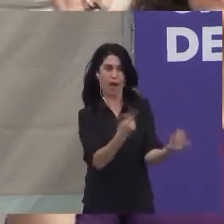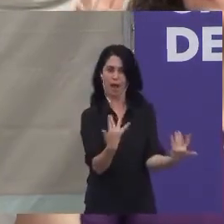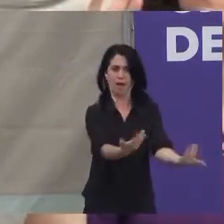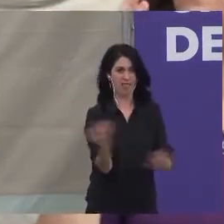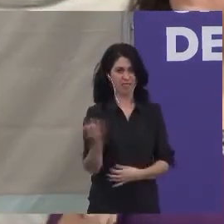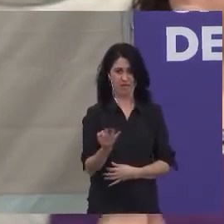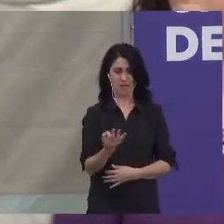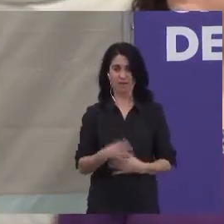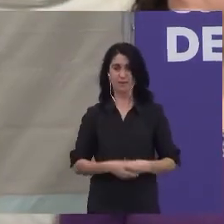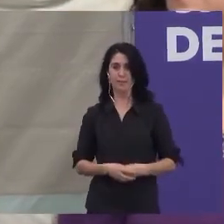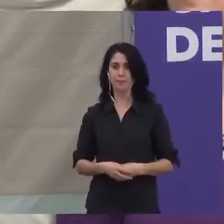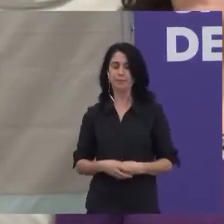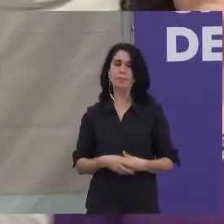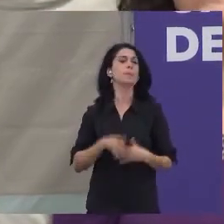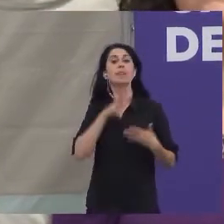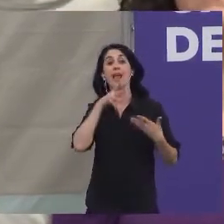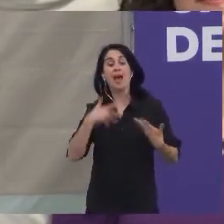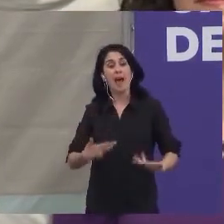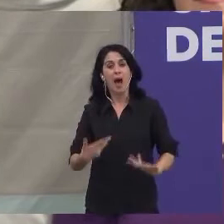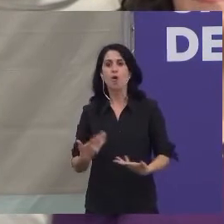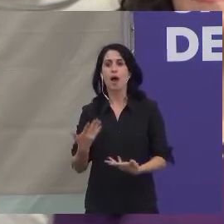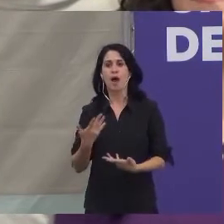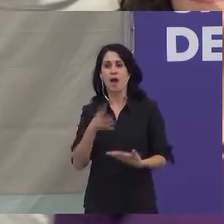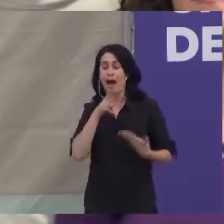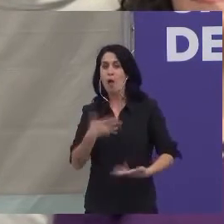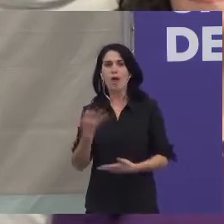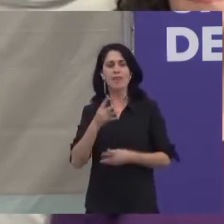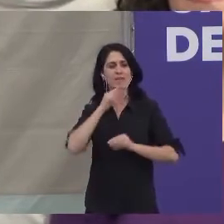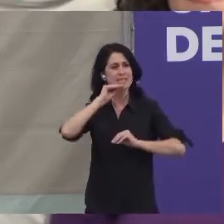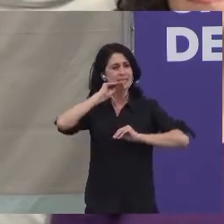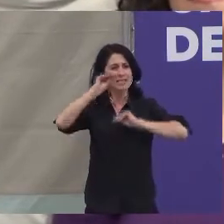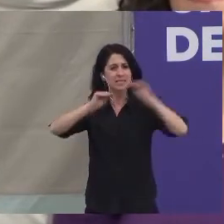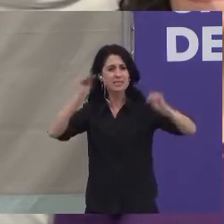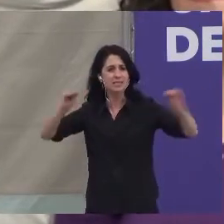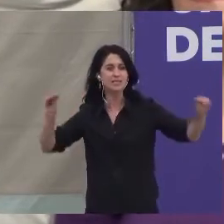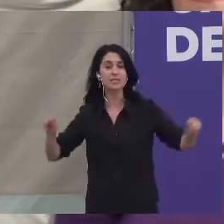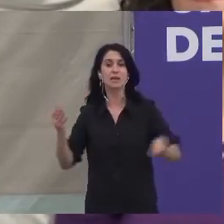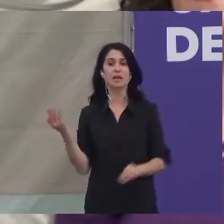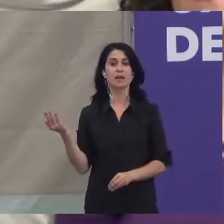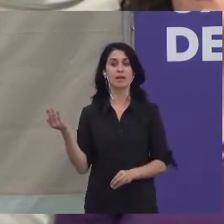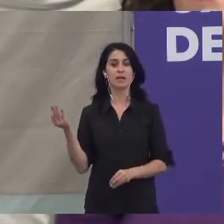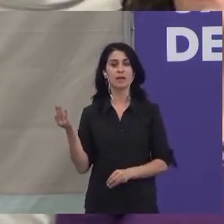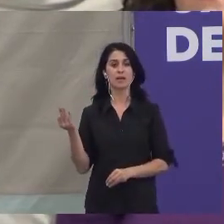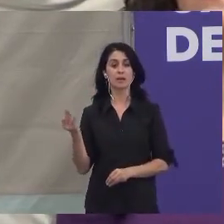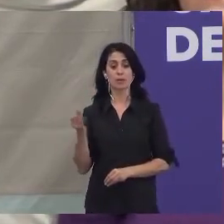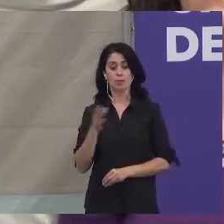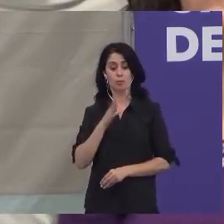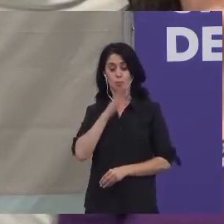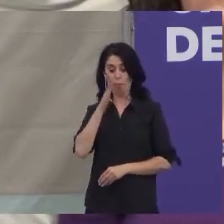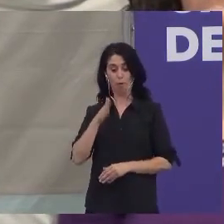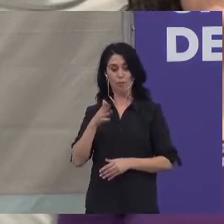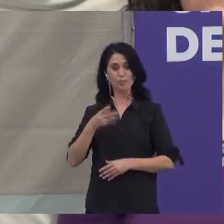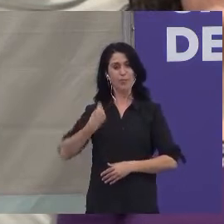Cal fer una crida en aquests moments que convivim en el mateix espai del